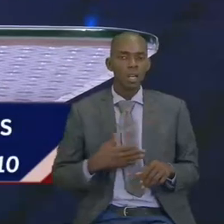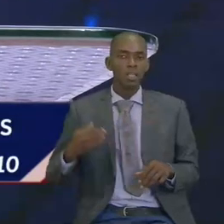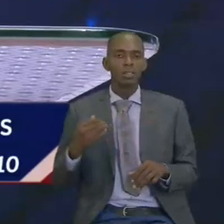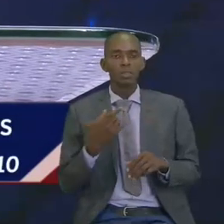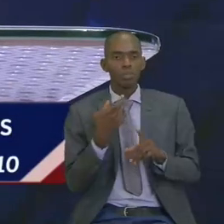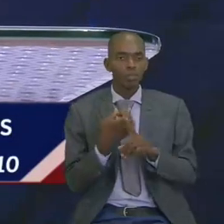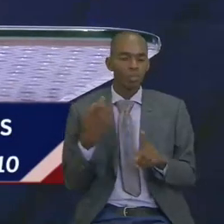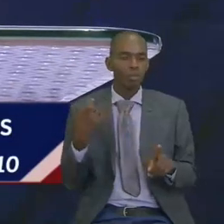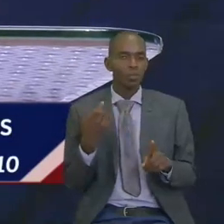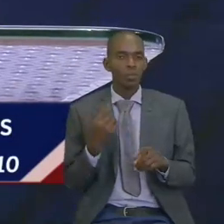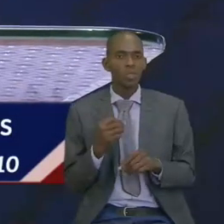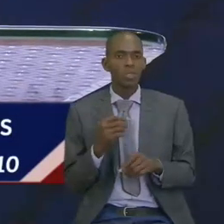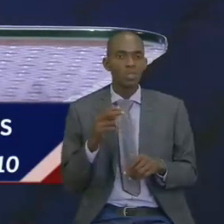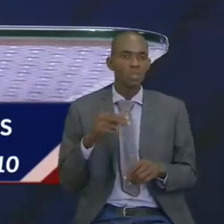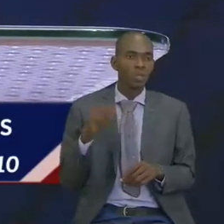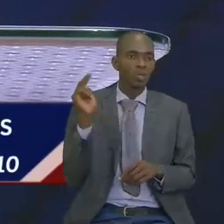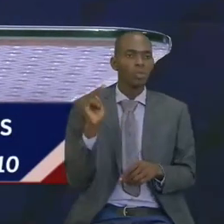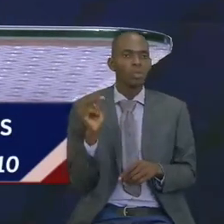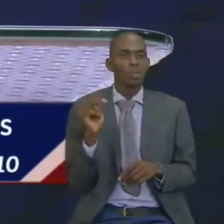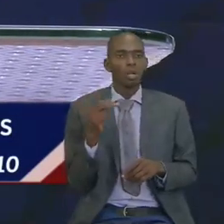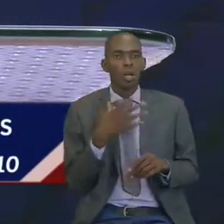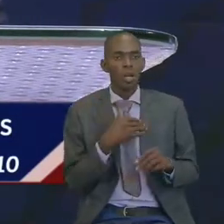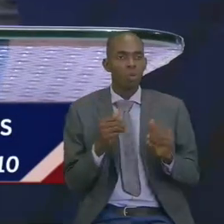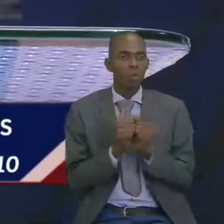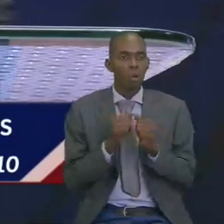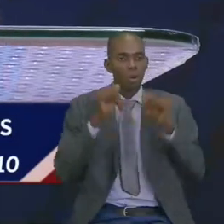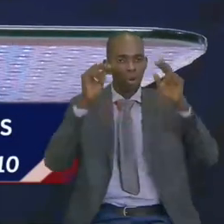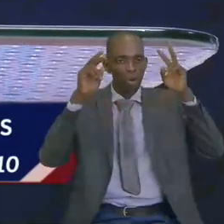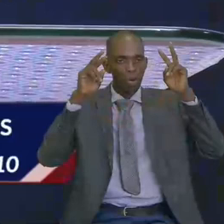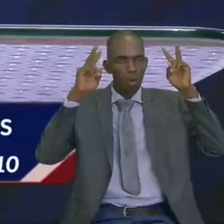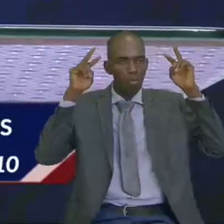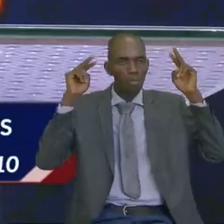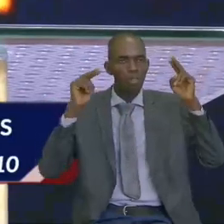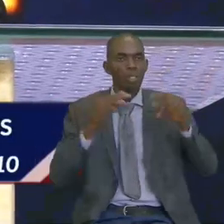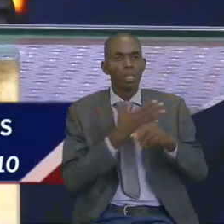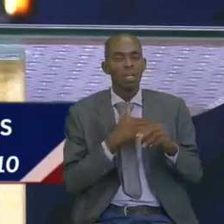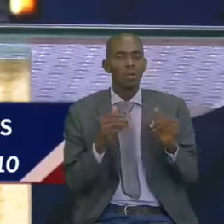cavaliers et une grande multitude de peuples.